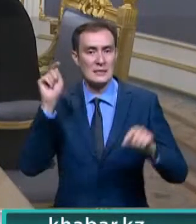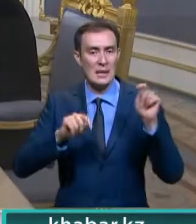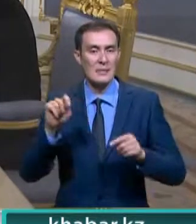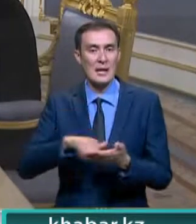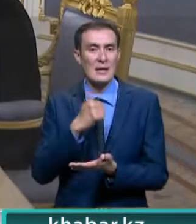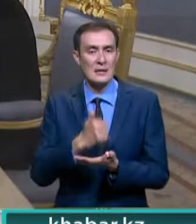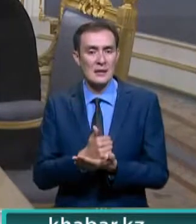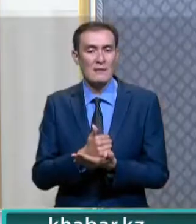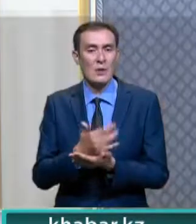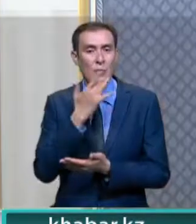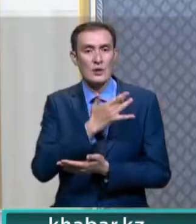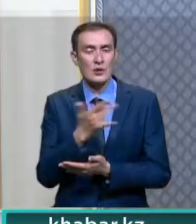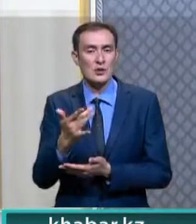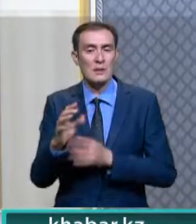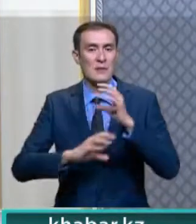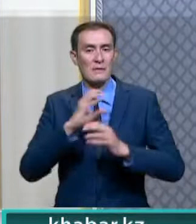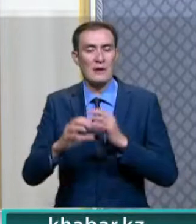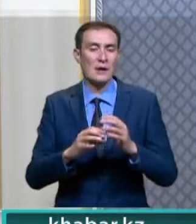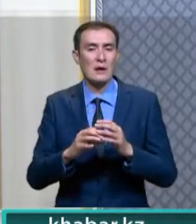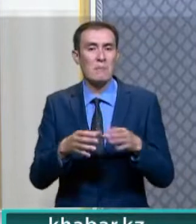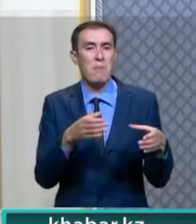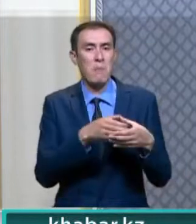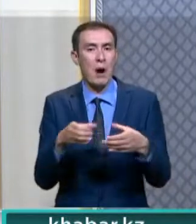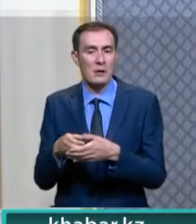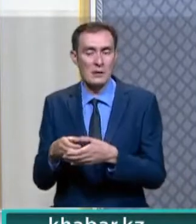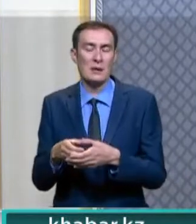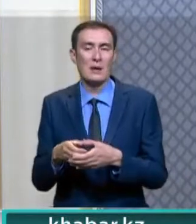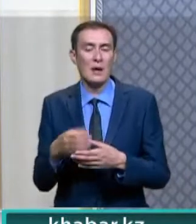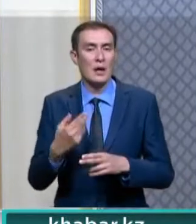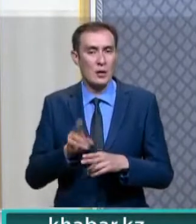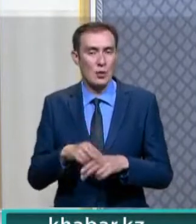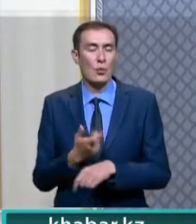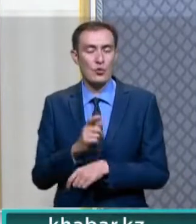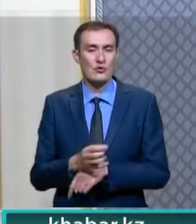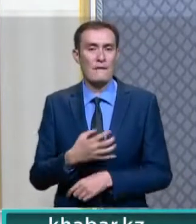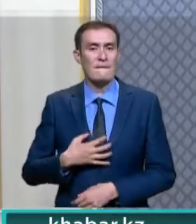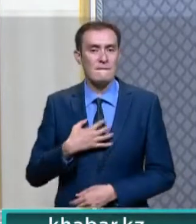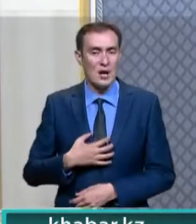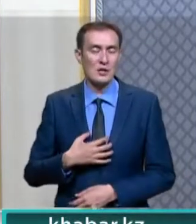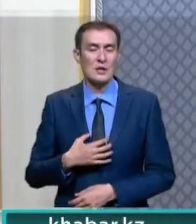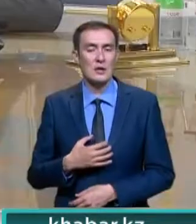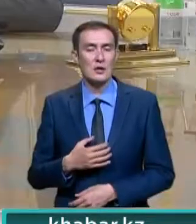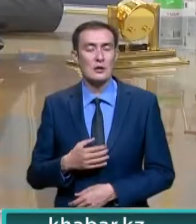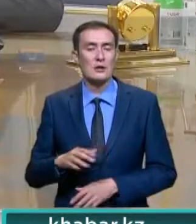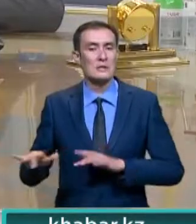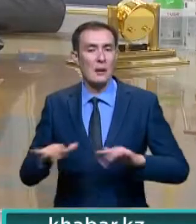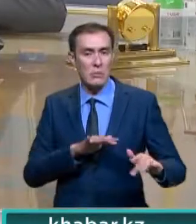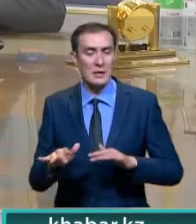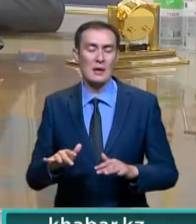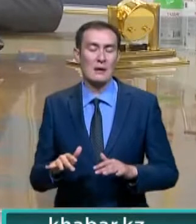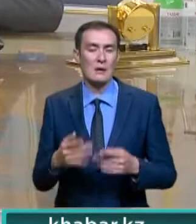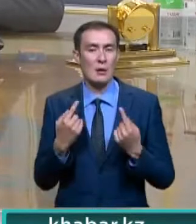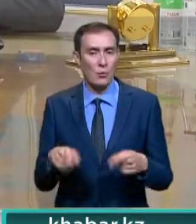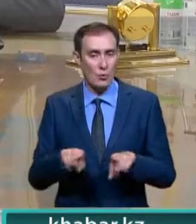лидеров политических, мировых политических партий. Это очень важное событие, важное